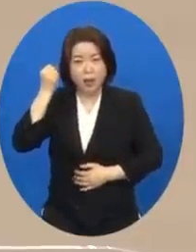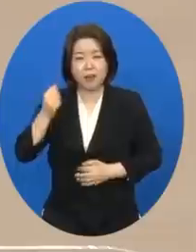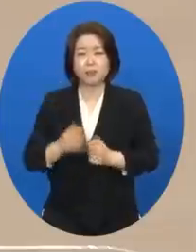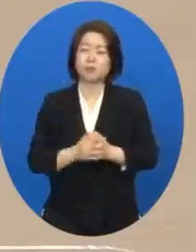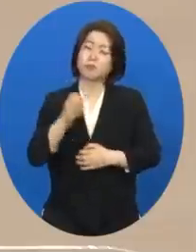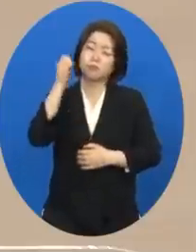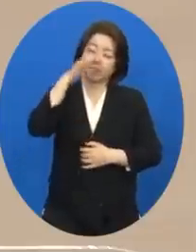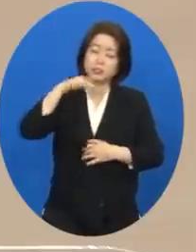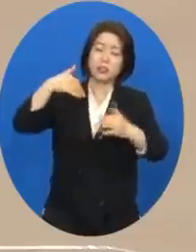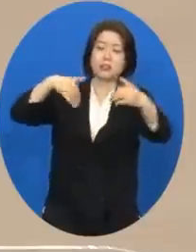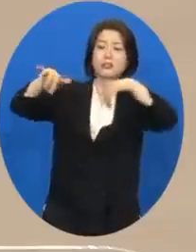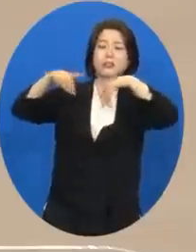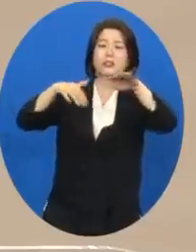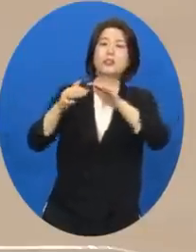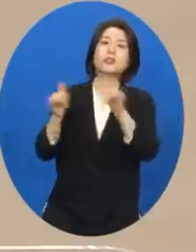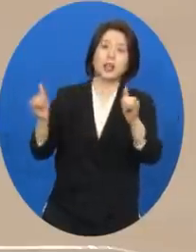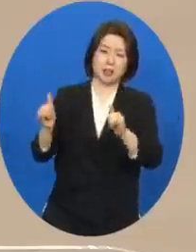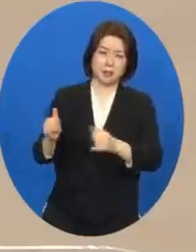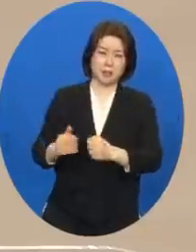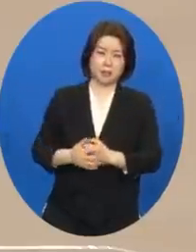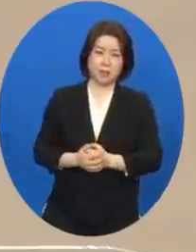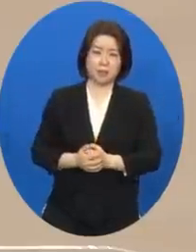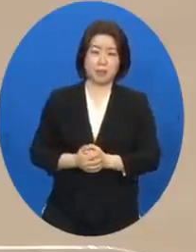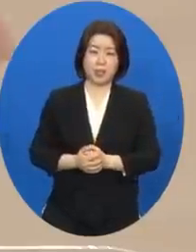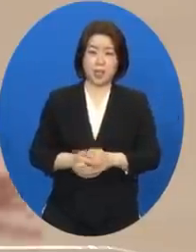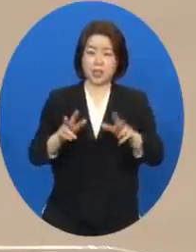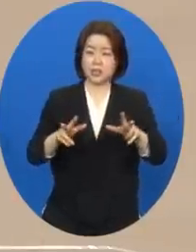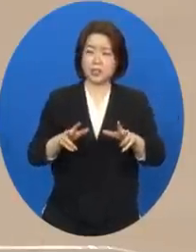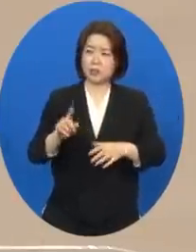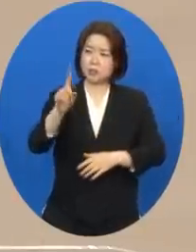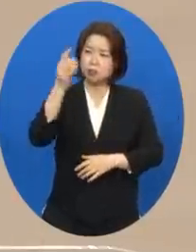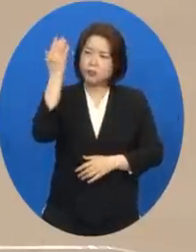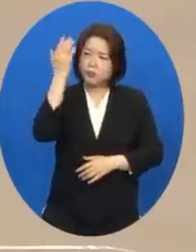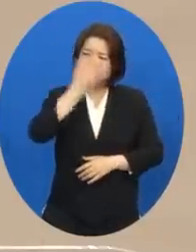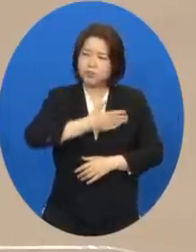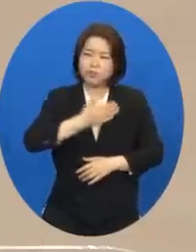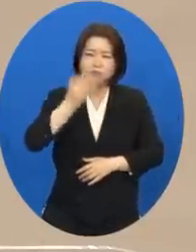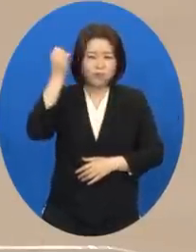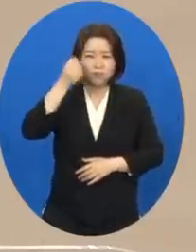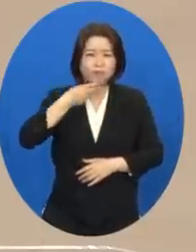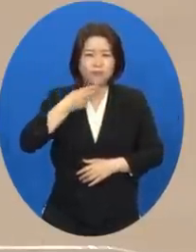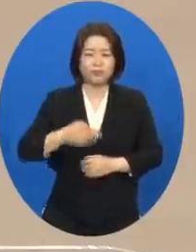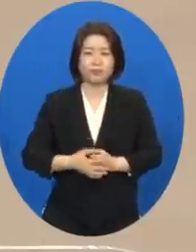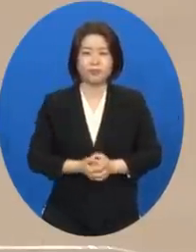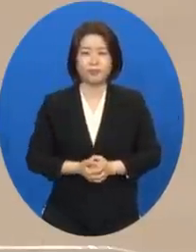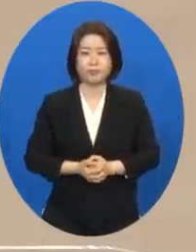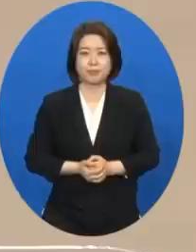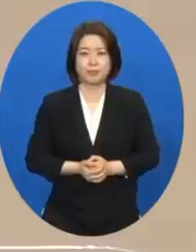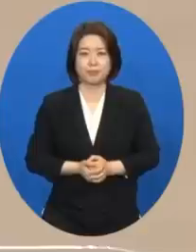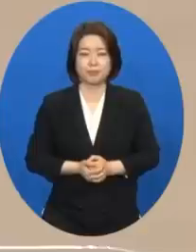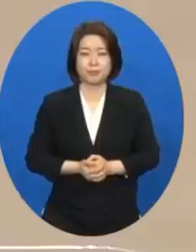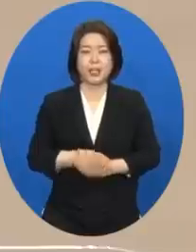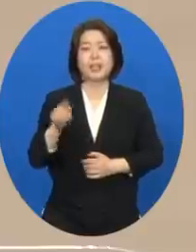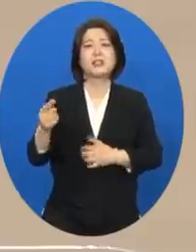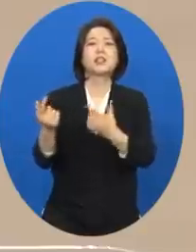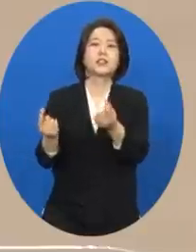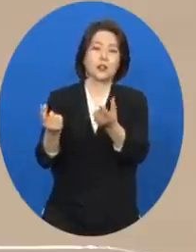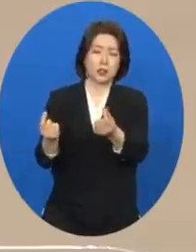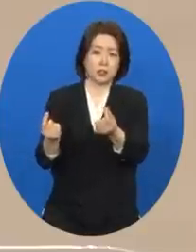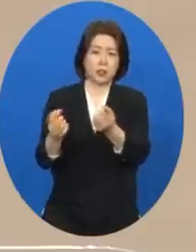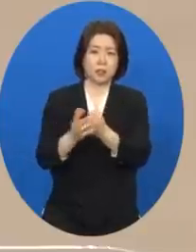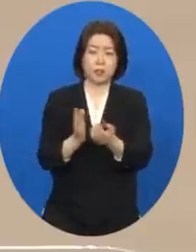그냥 스쳐 만지 나갔지 지금 전을 기억이 안 가실 겁니다 그처럼